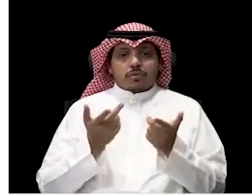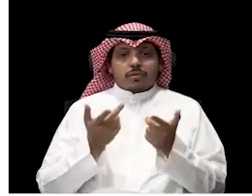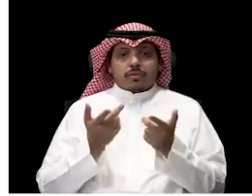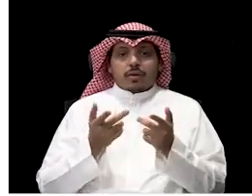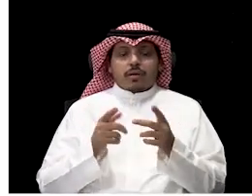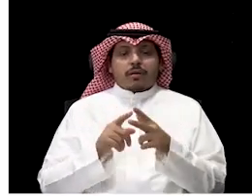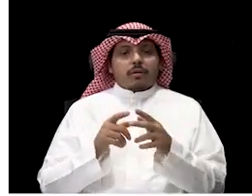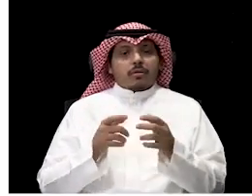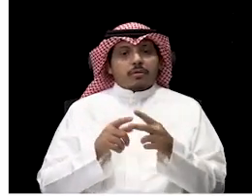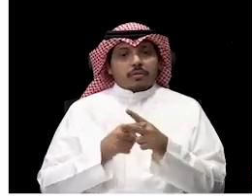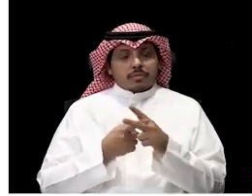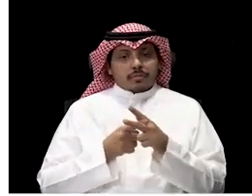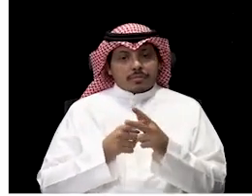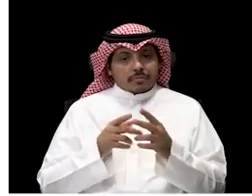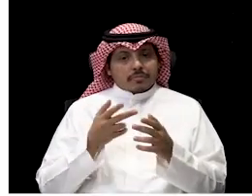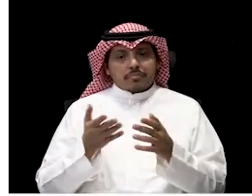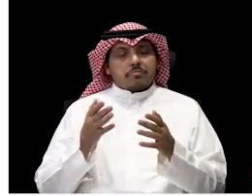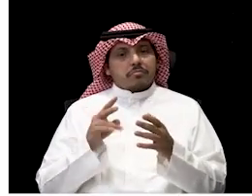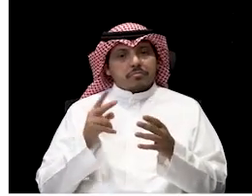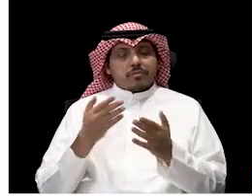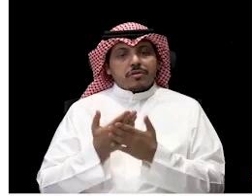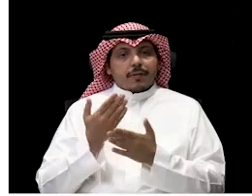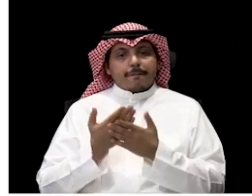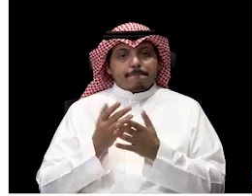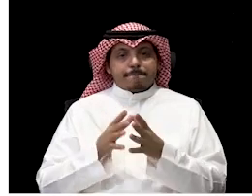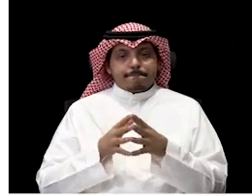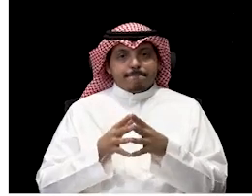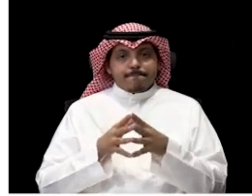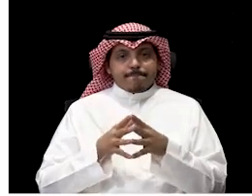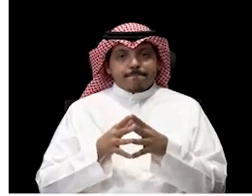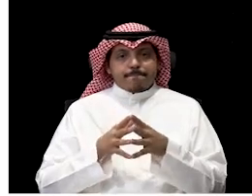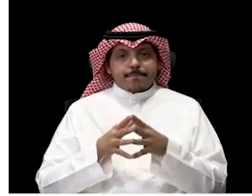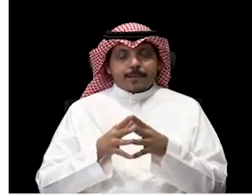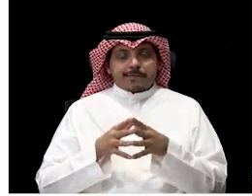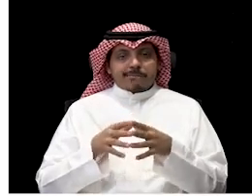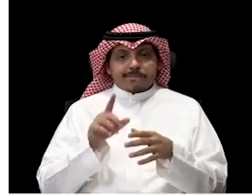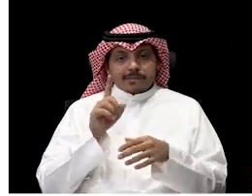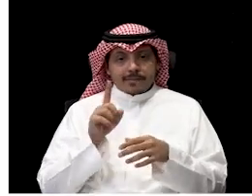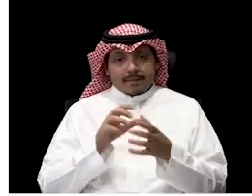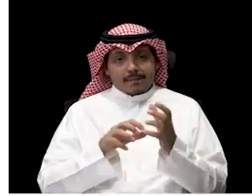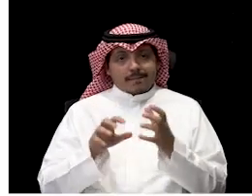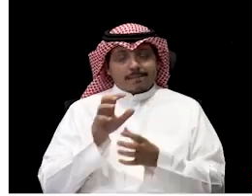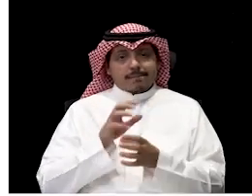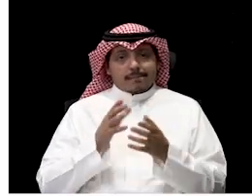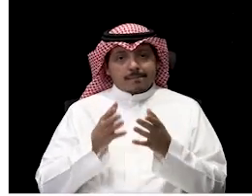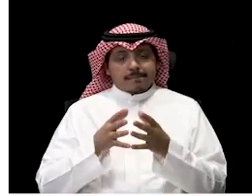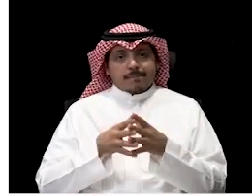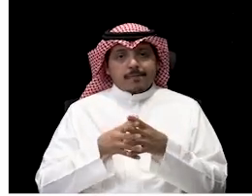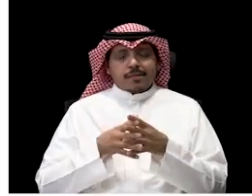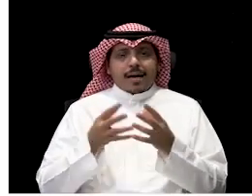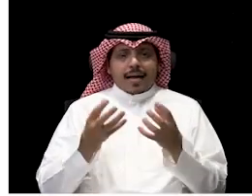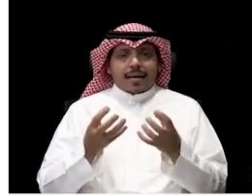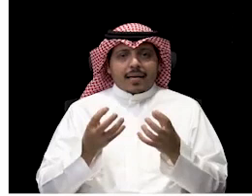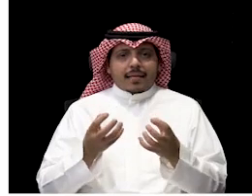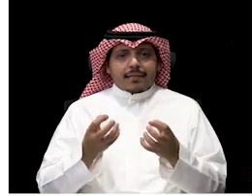التقنيات الحديثة إليها، زادت من جودتها. ولكن هناك مشكلة، ما هي؟